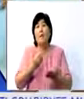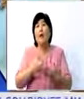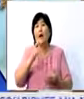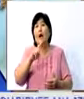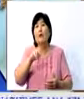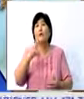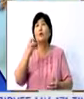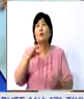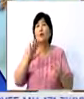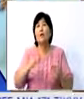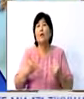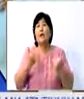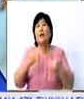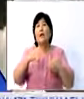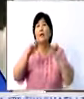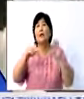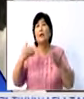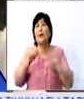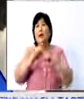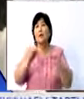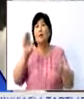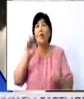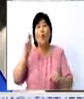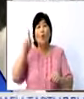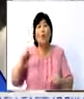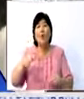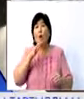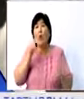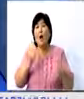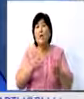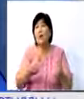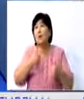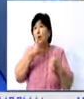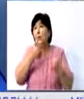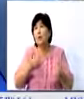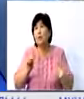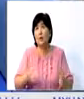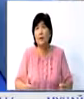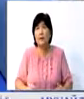Қазалыда 300 орынға лайықталып салынған жаңа мектеп оқушыларды уақытылы қабылдай алмауы мүмкін.